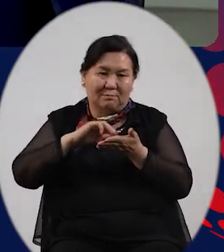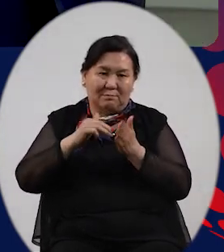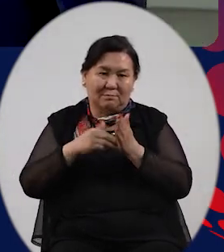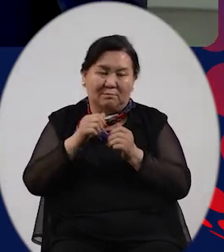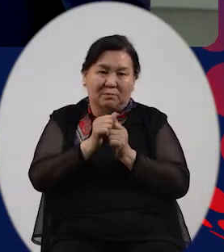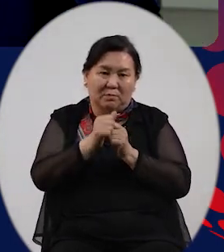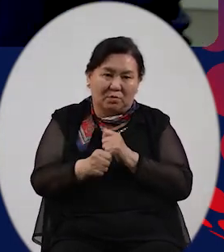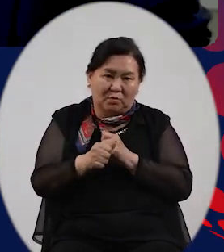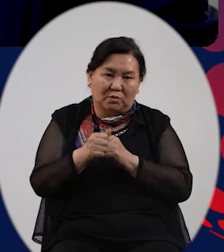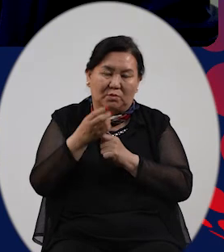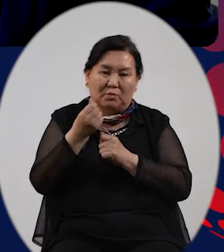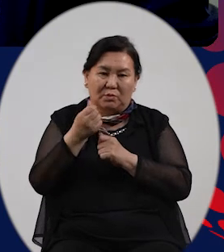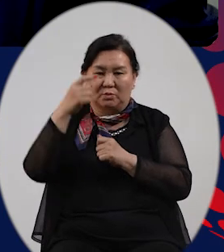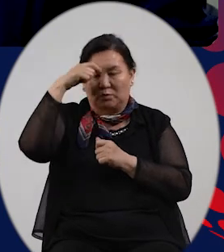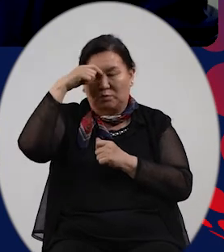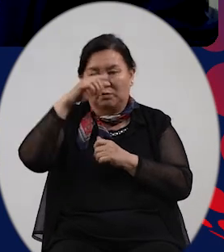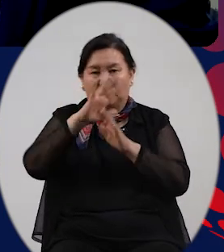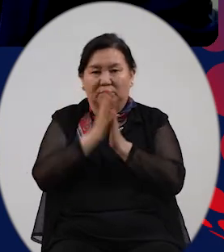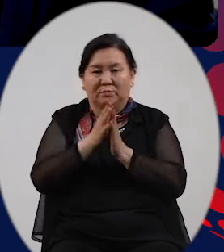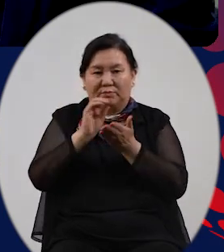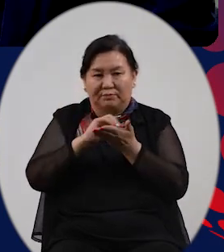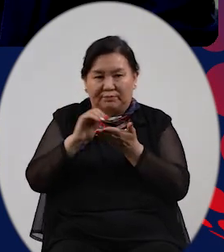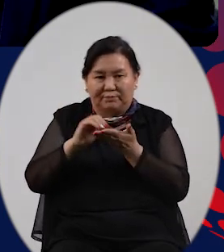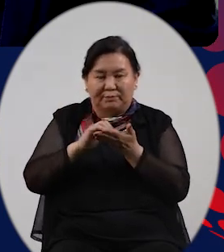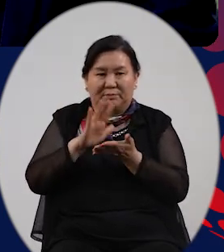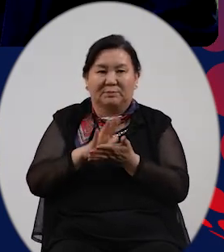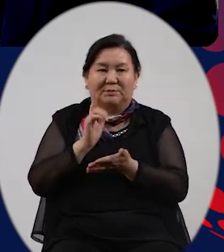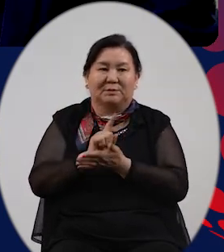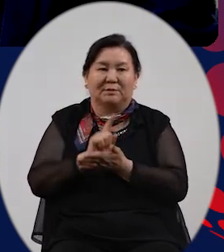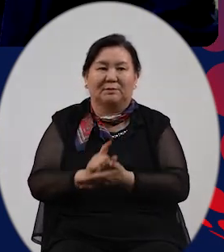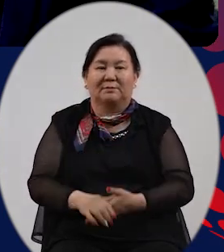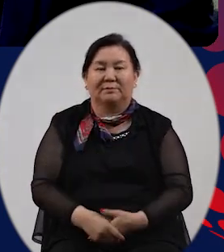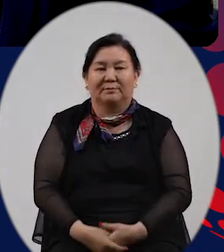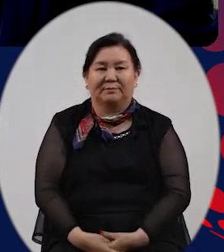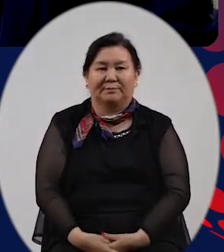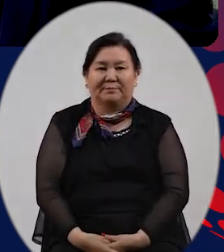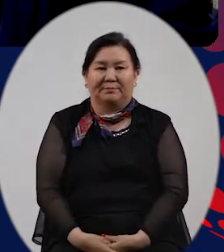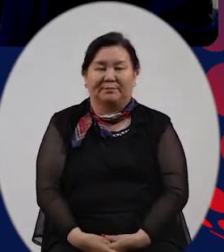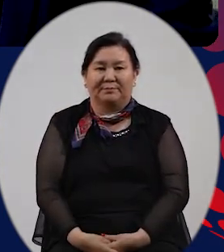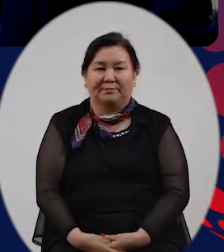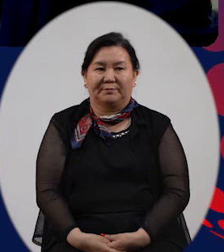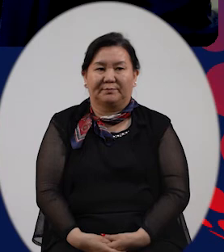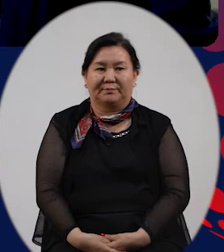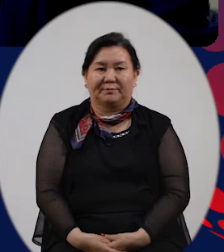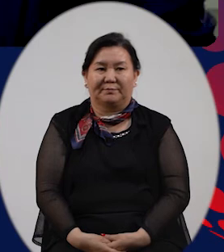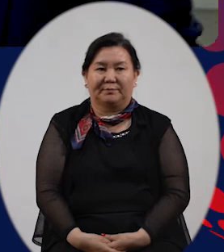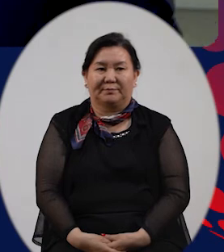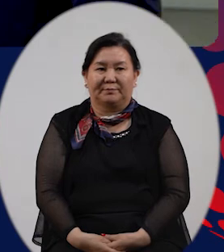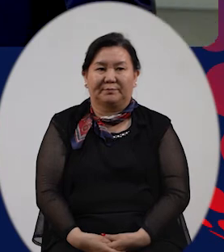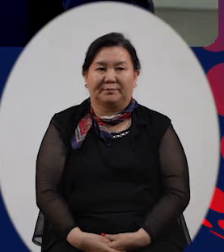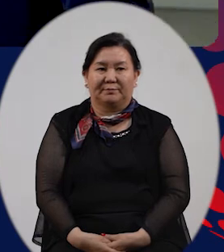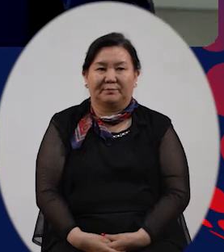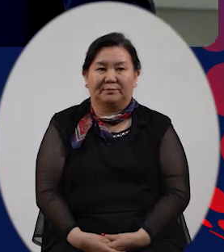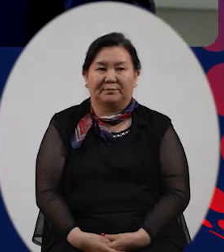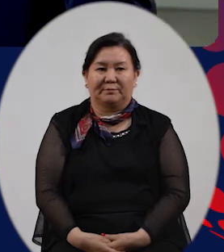одоо хөлс зэрэг эдгээр зүйлсүүд бол энэ хууцсан дээр бол тусгагдаж нарийн тусгагдаж өгсөн байдаг